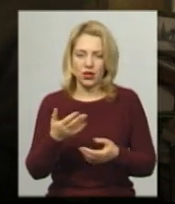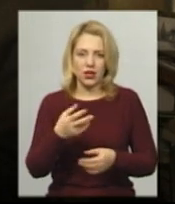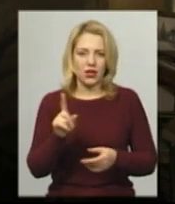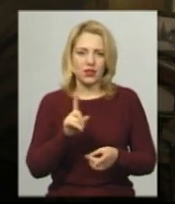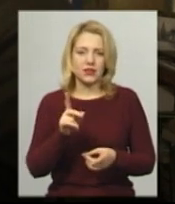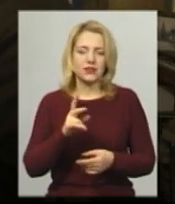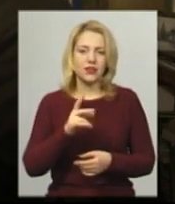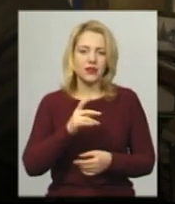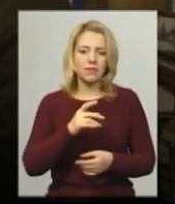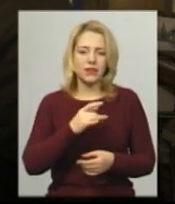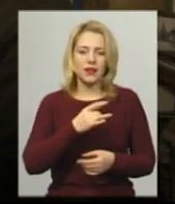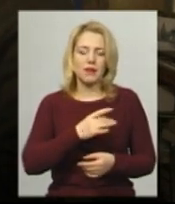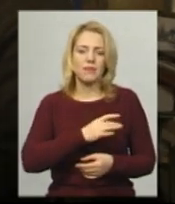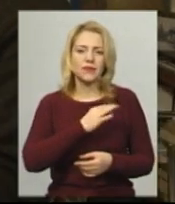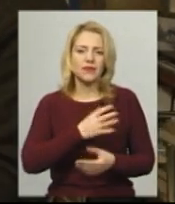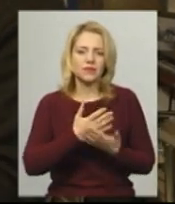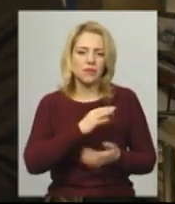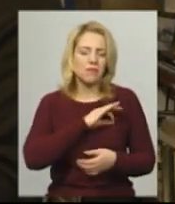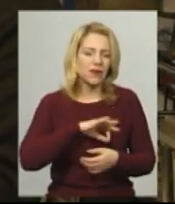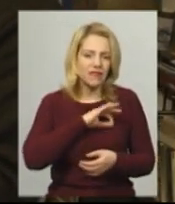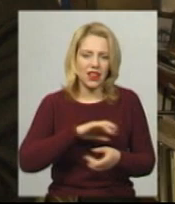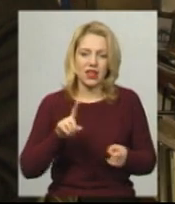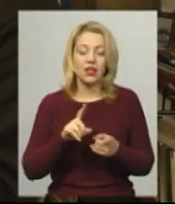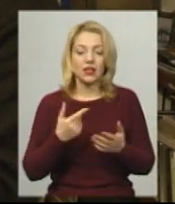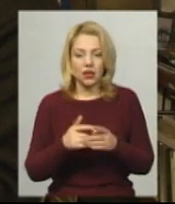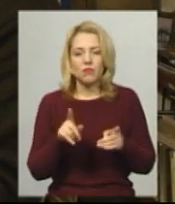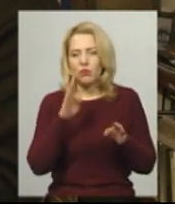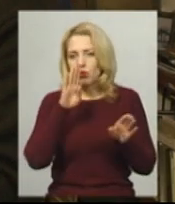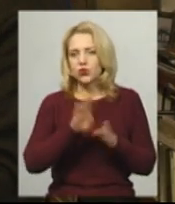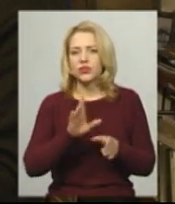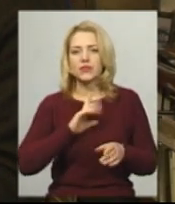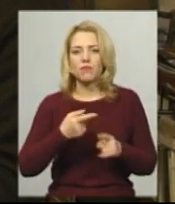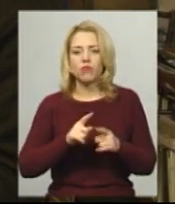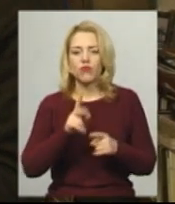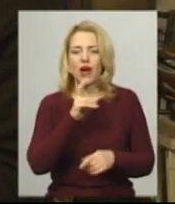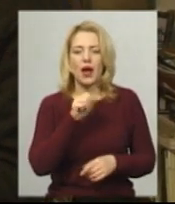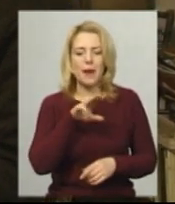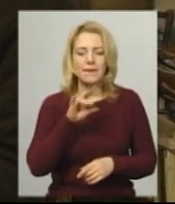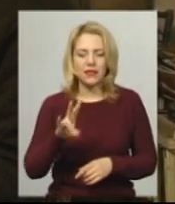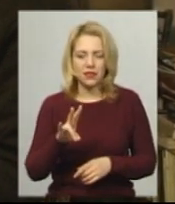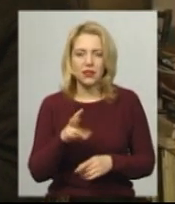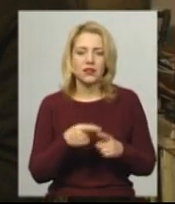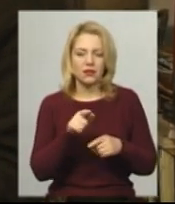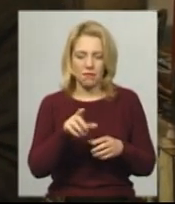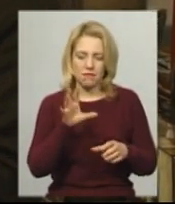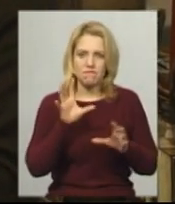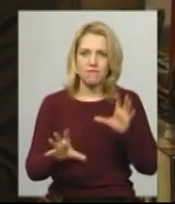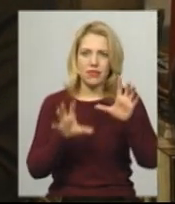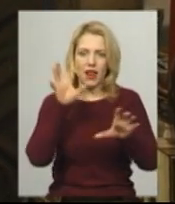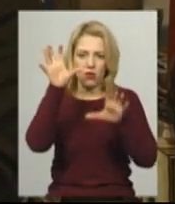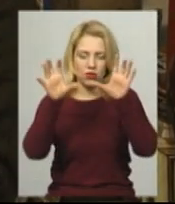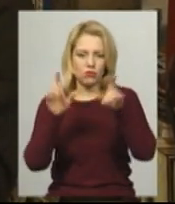королівський подарунок. Ось такий гарний камін, швидше всього, був з такими медальйонами, на яких були королівські